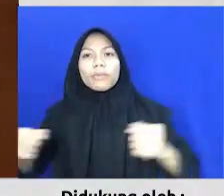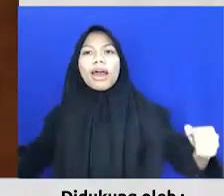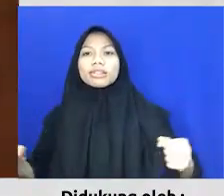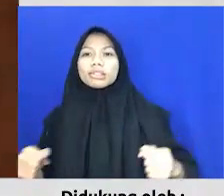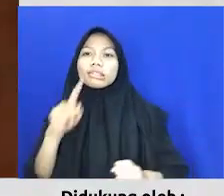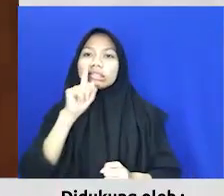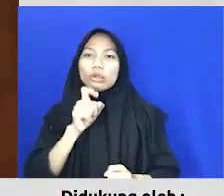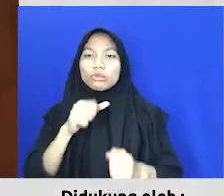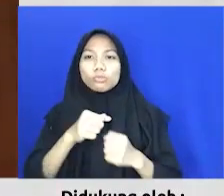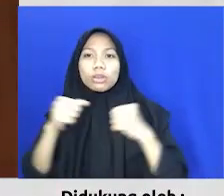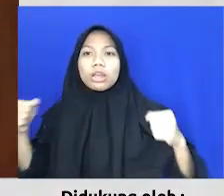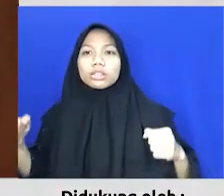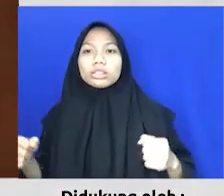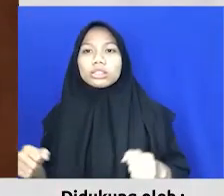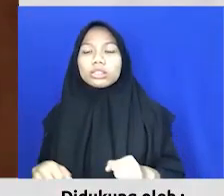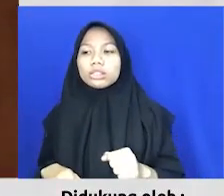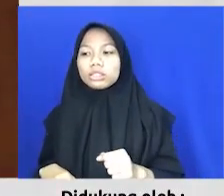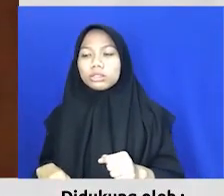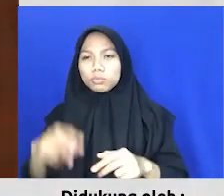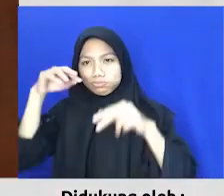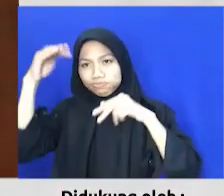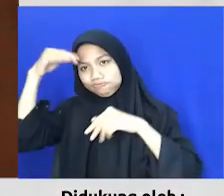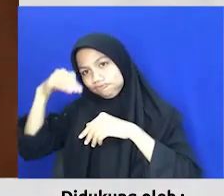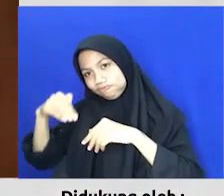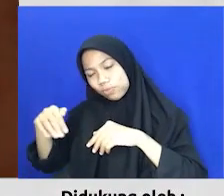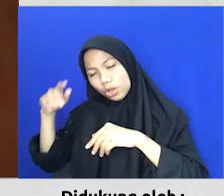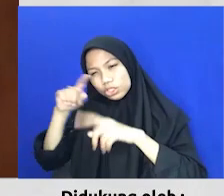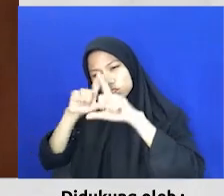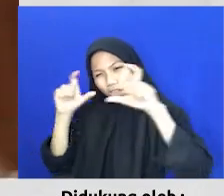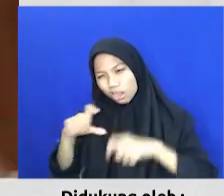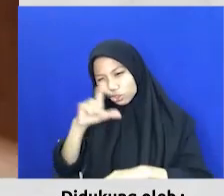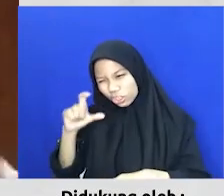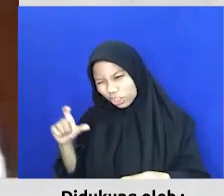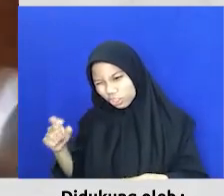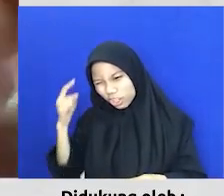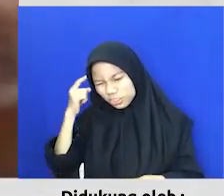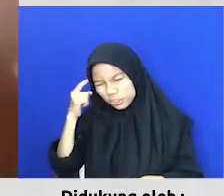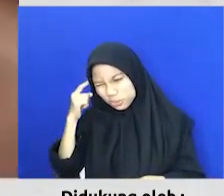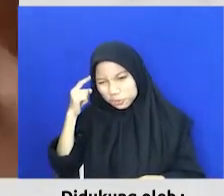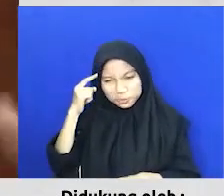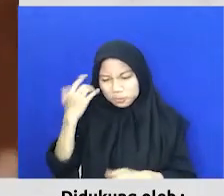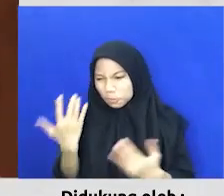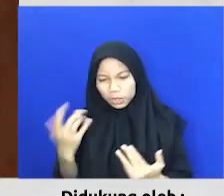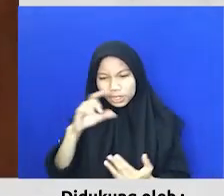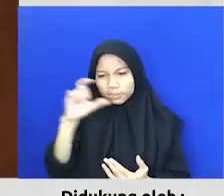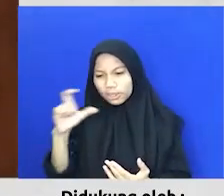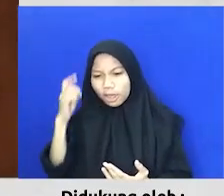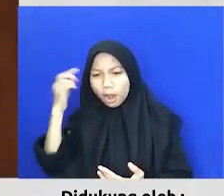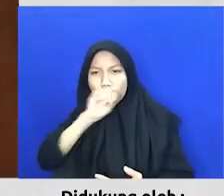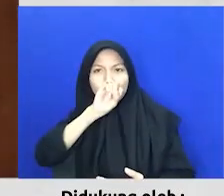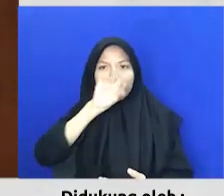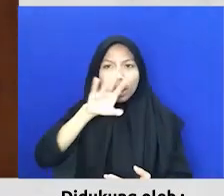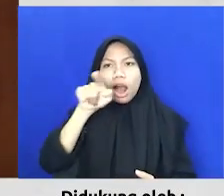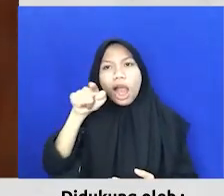ya. Dia yang memutuskan menyerbu Jogja dan segala macam mekannya. Di krisis juga begitu dan sebagainya.